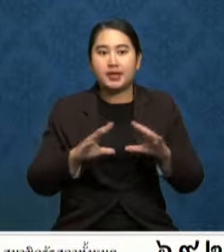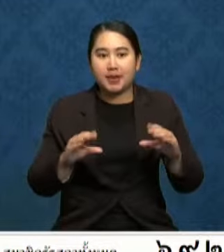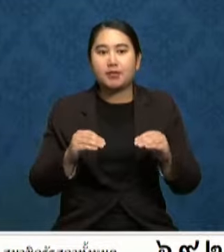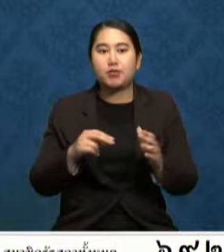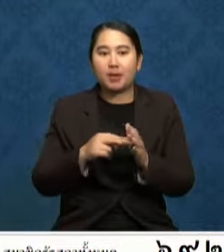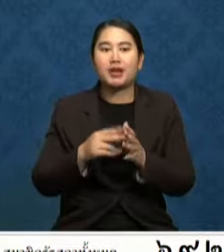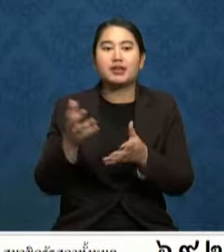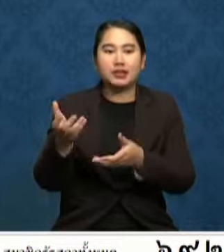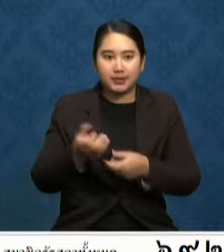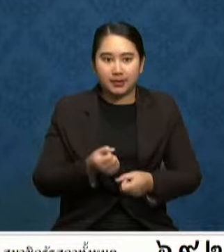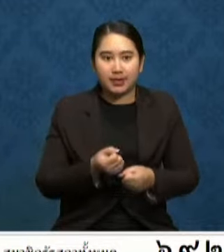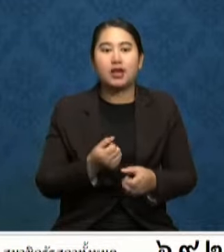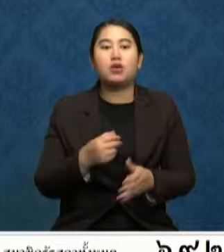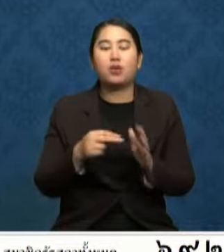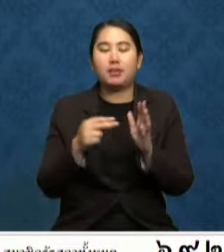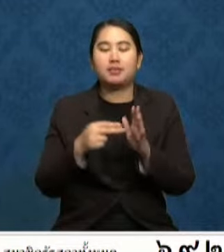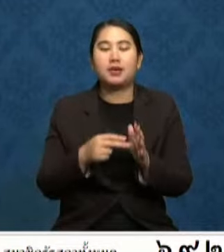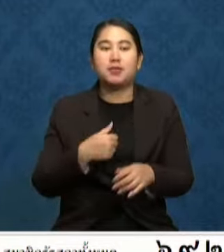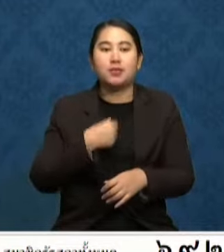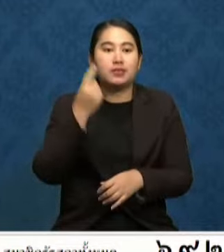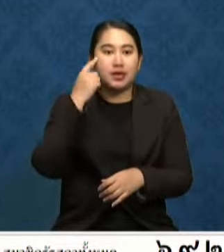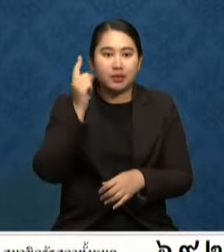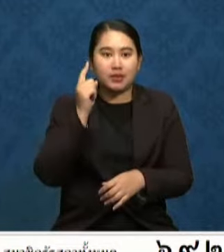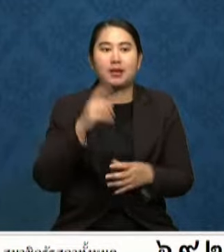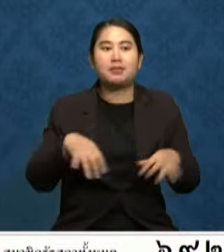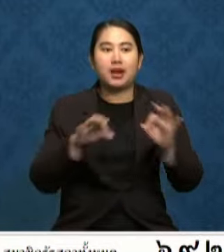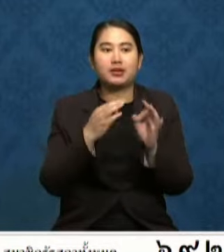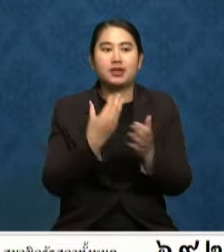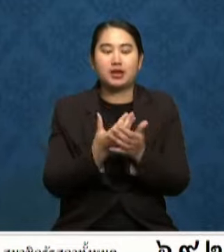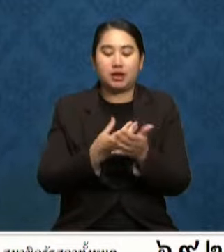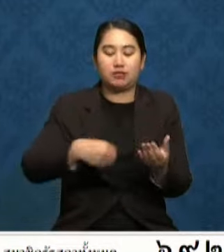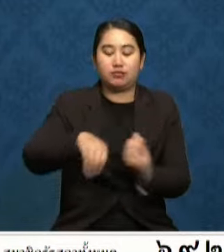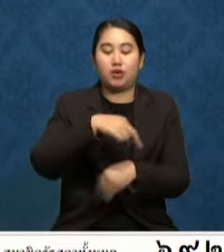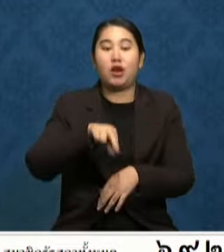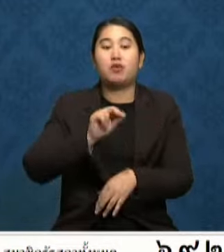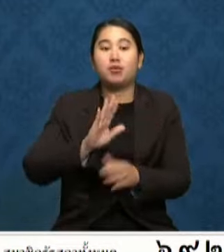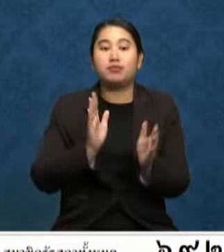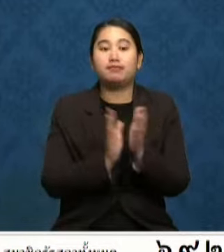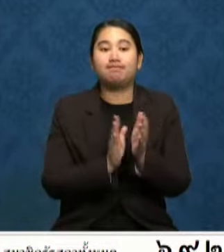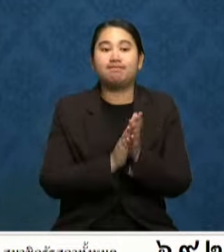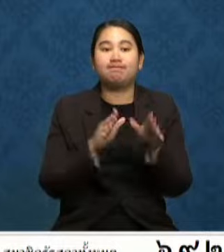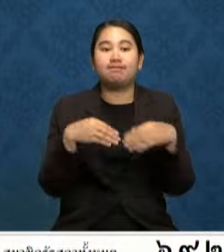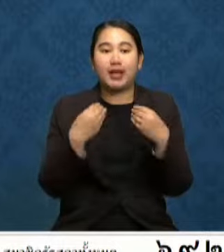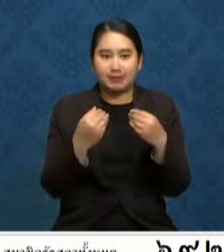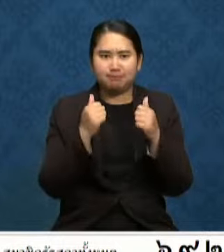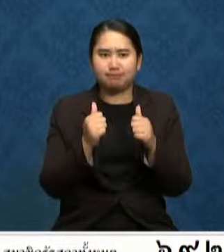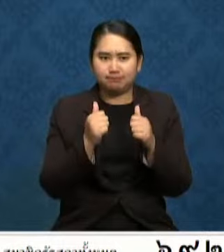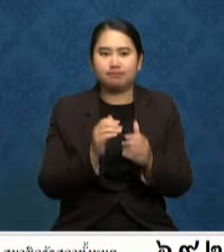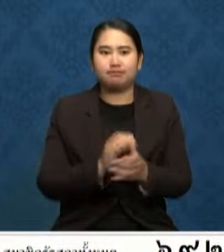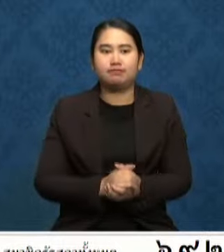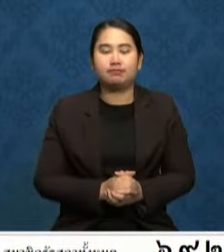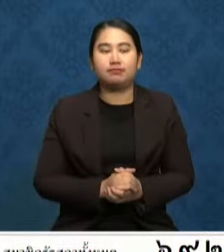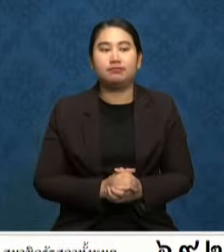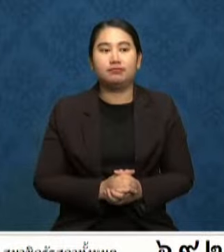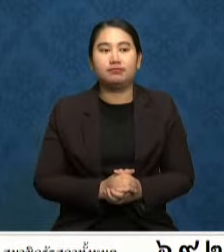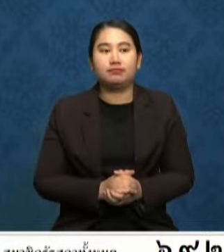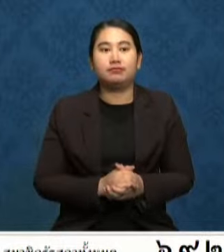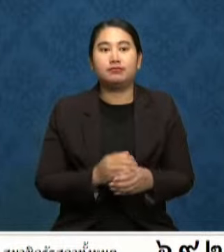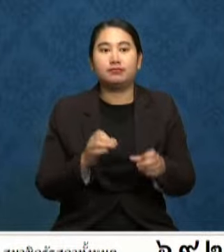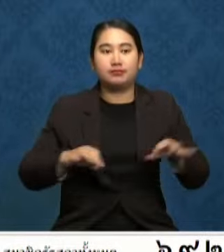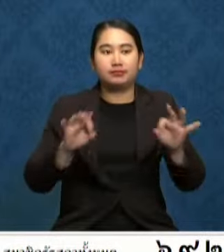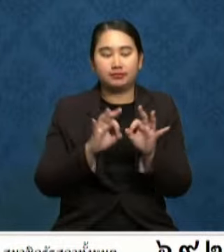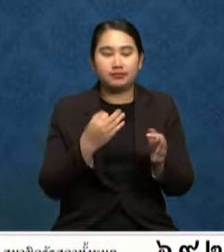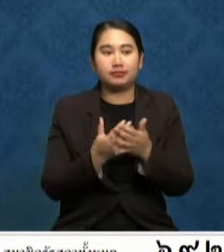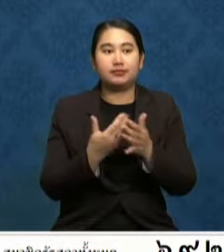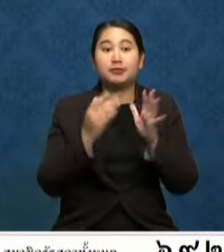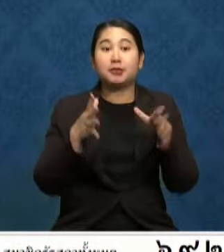ไปเอามัคนมาได้อัี้คออัมิดเงินเข้าสซนระบบที่น่ชนจมและปบมอเชียงใหทำเพรนคอการสราง ritmej